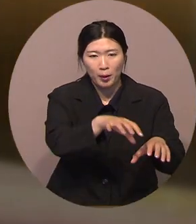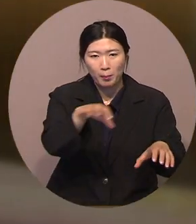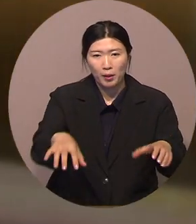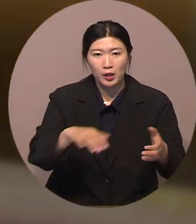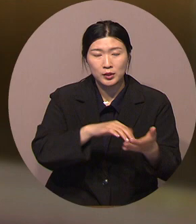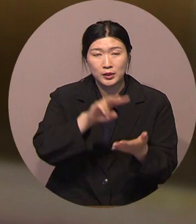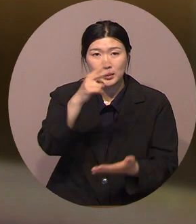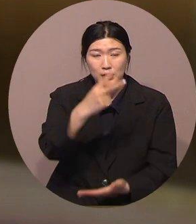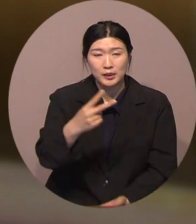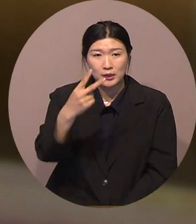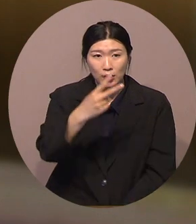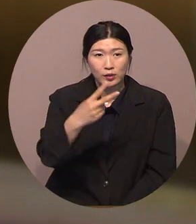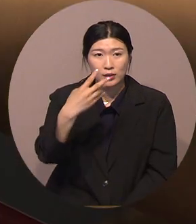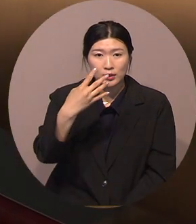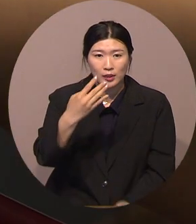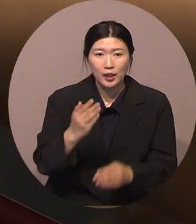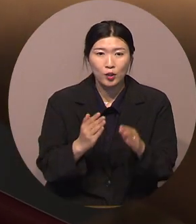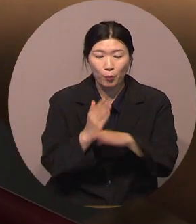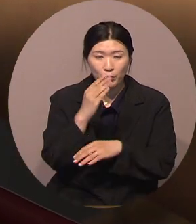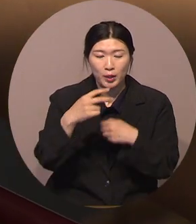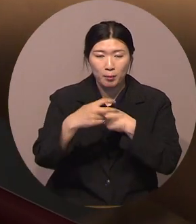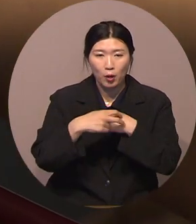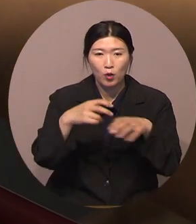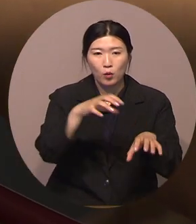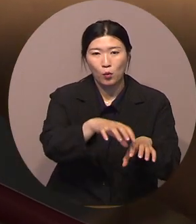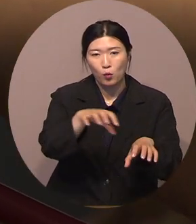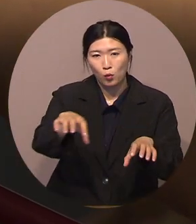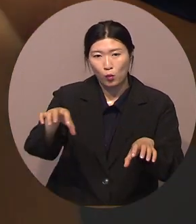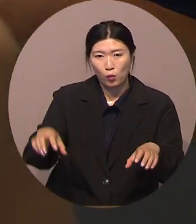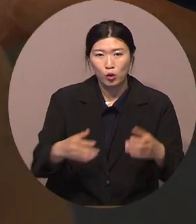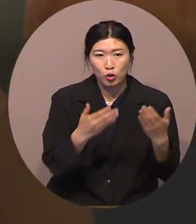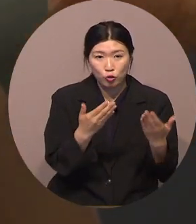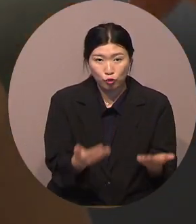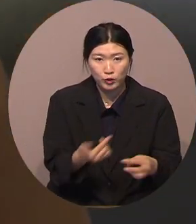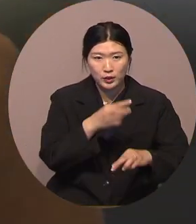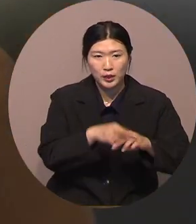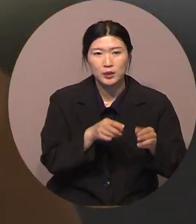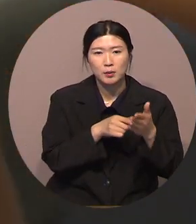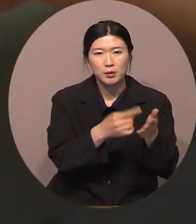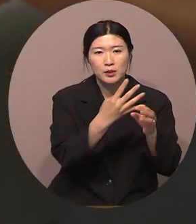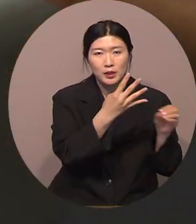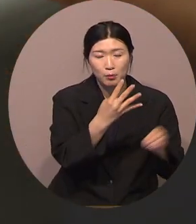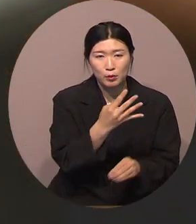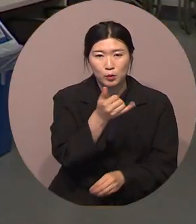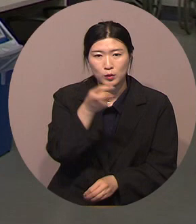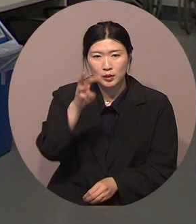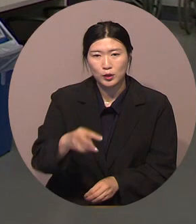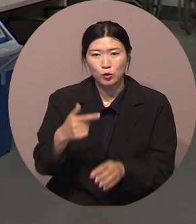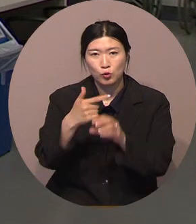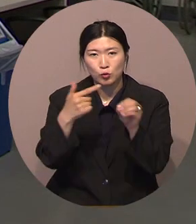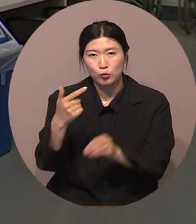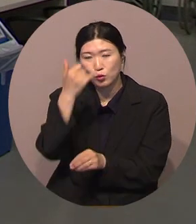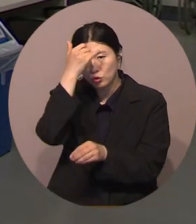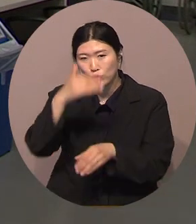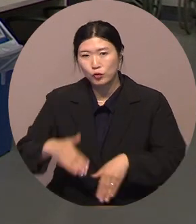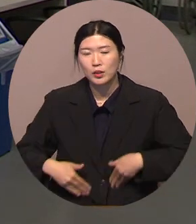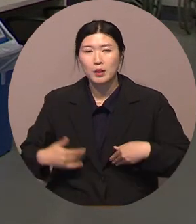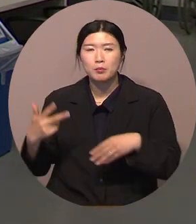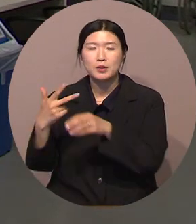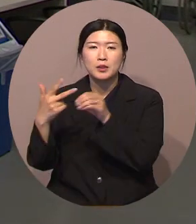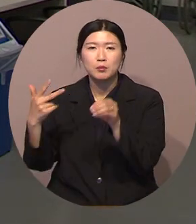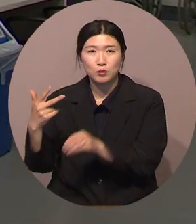4% 세종 6% 충남 7% 대의 휴진 신고가 사전 접수됐고 세종과 충남의 대학병원